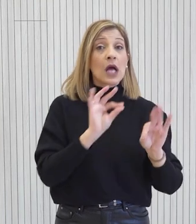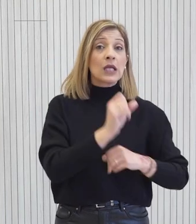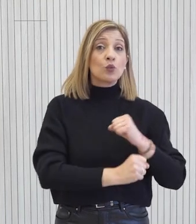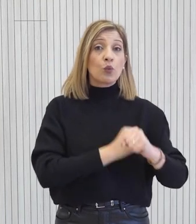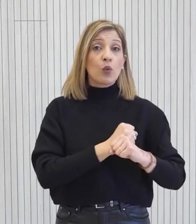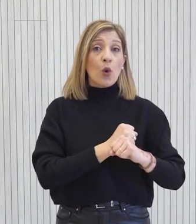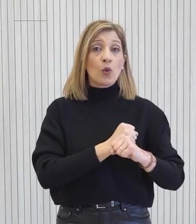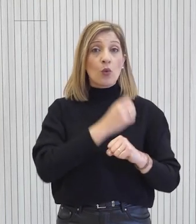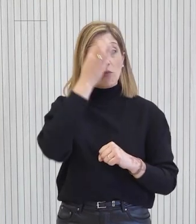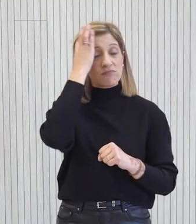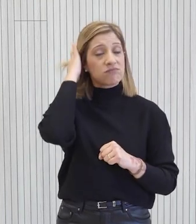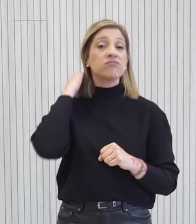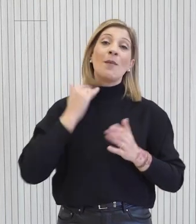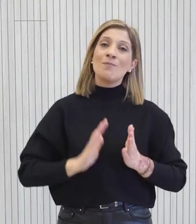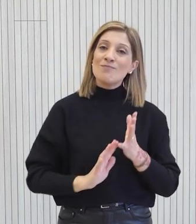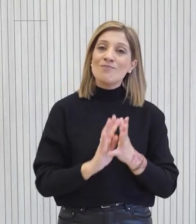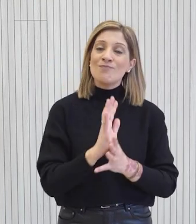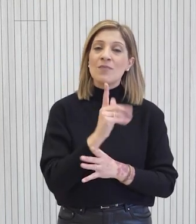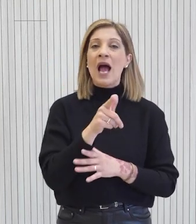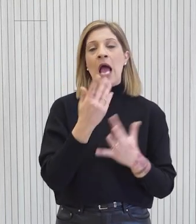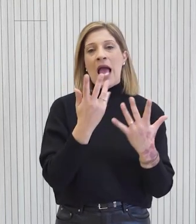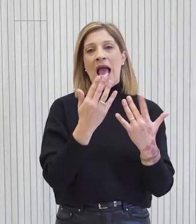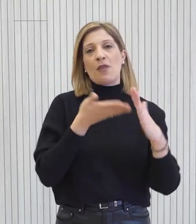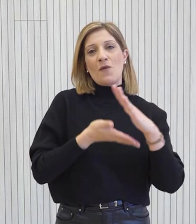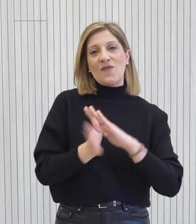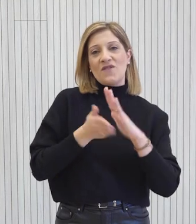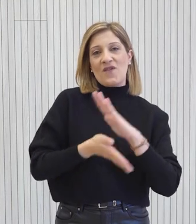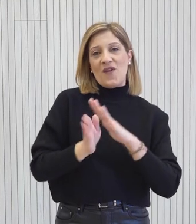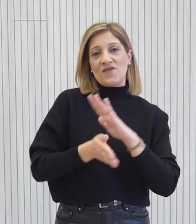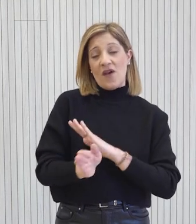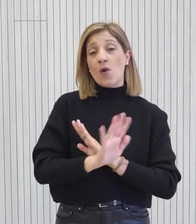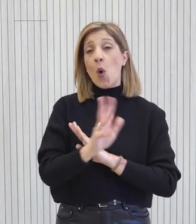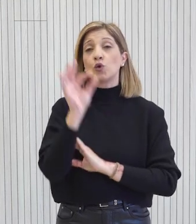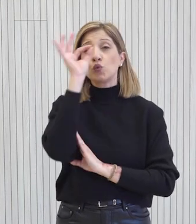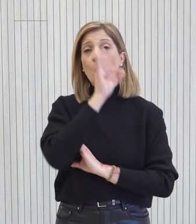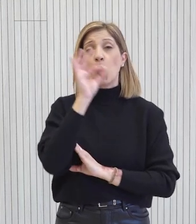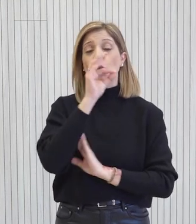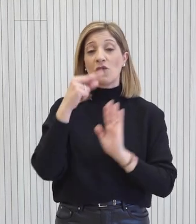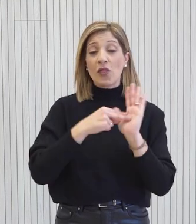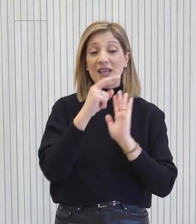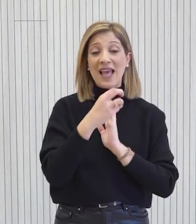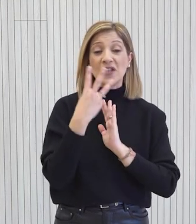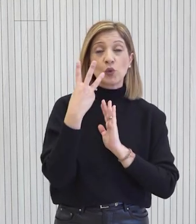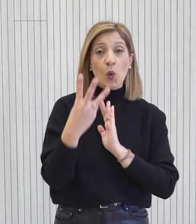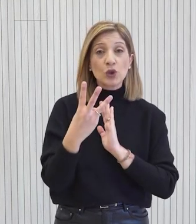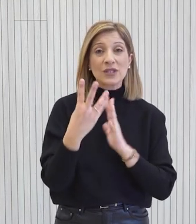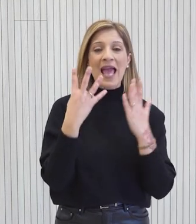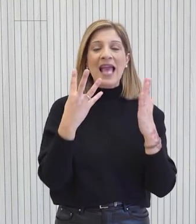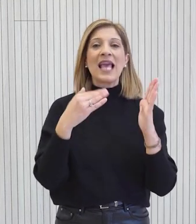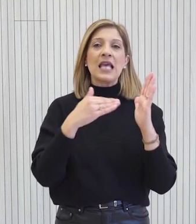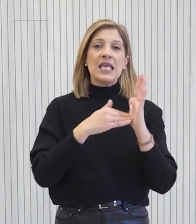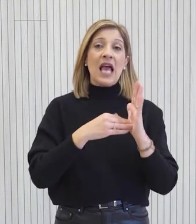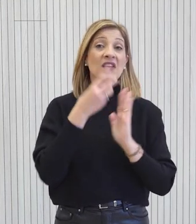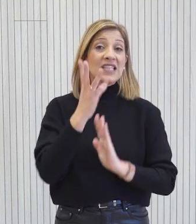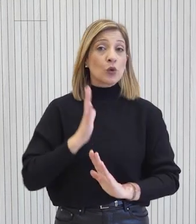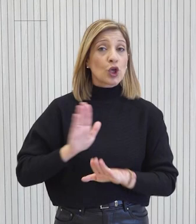χρόνου. Σε ό,τι αφορά τους γενικότερους αριθμούς αποχωρήσεων, μέχρι τον Οκτώβριο του 2023 ο συνολικός αριθμός ανήλθε σε